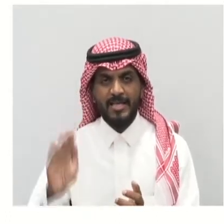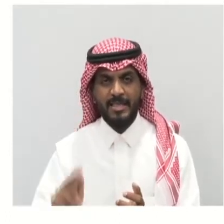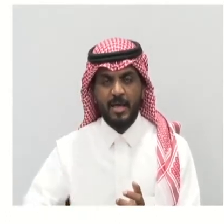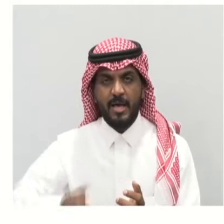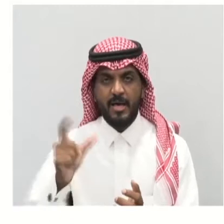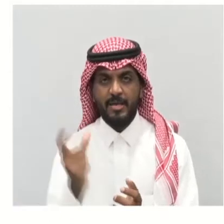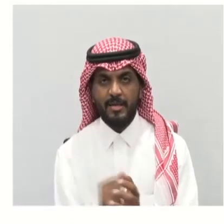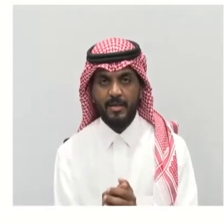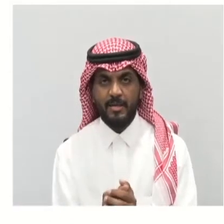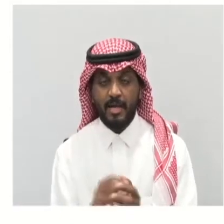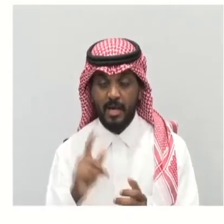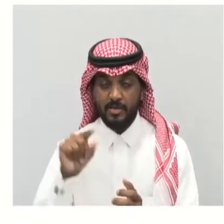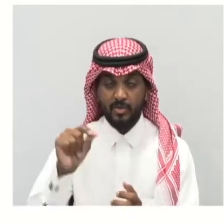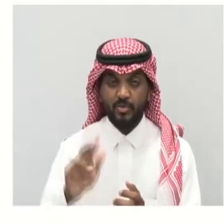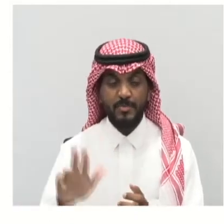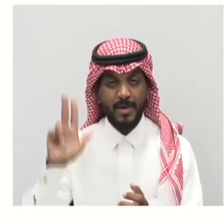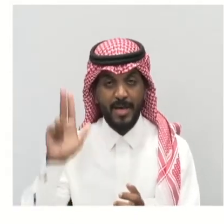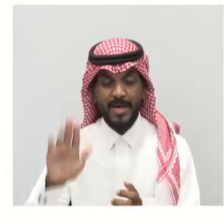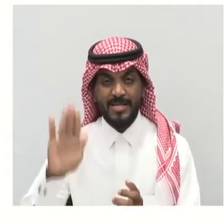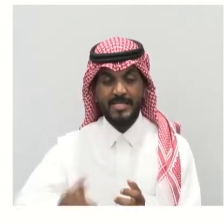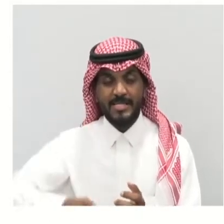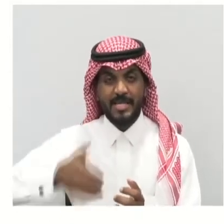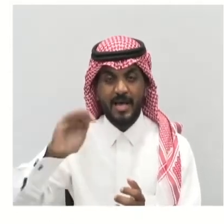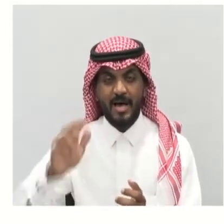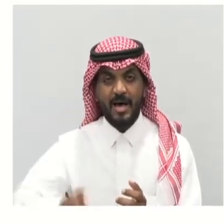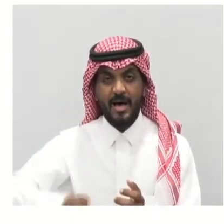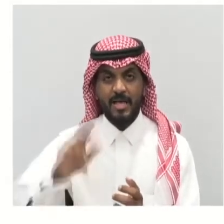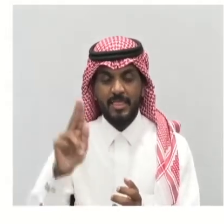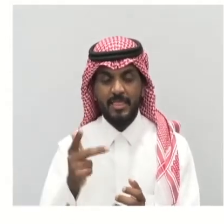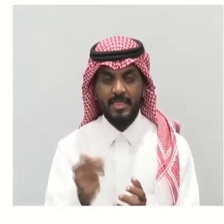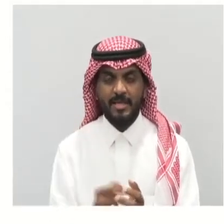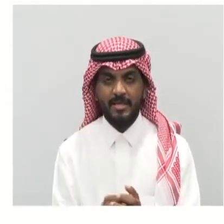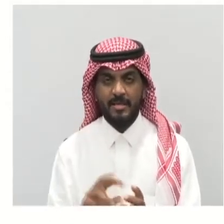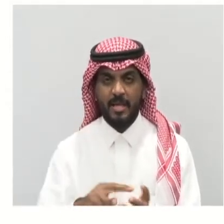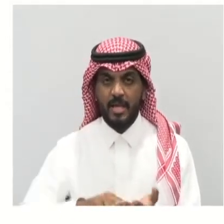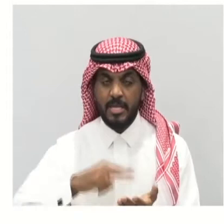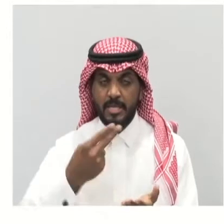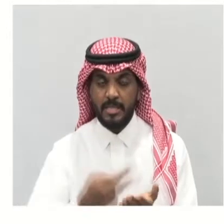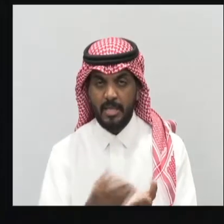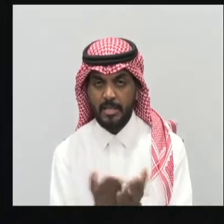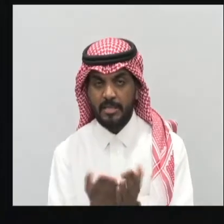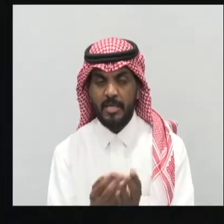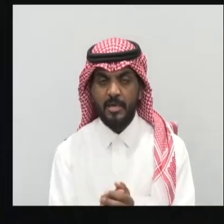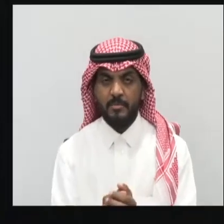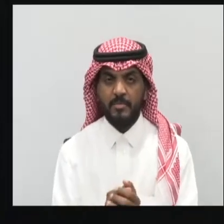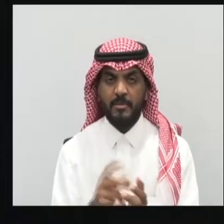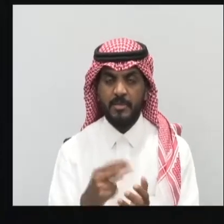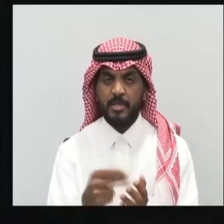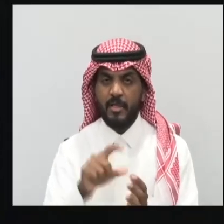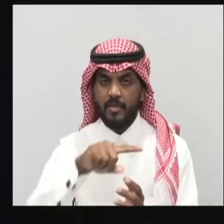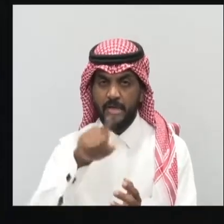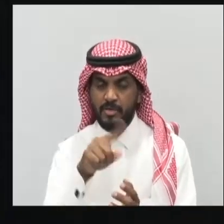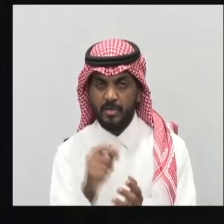أحسنتم الساحات، أحسنتم يا رائعين. الآن صغاري ننتقل إلى الكتاب المدرسي، أضع دائرة على الإجابة